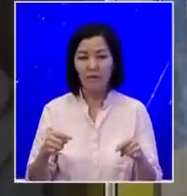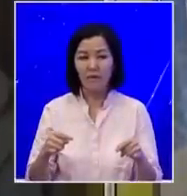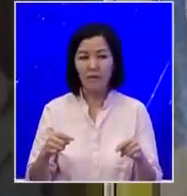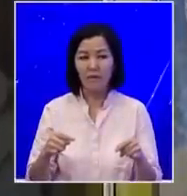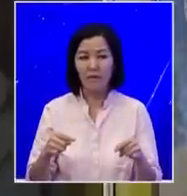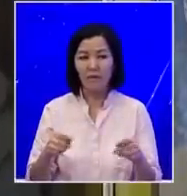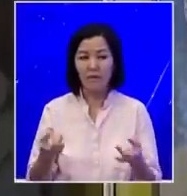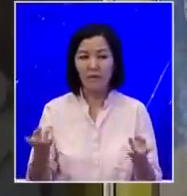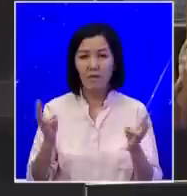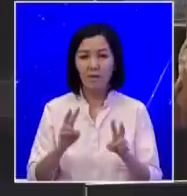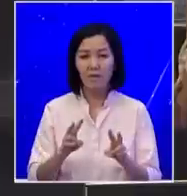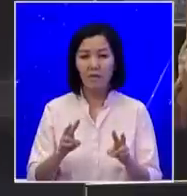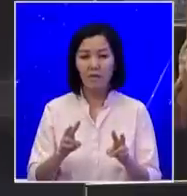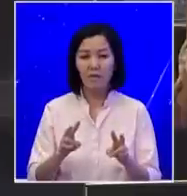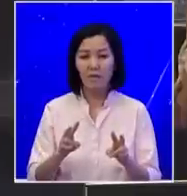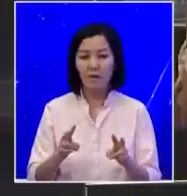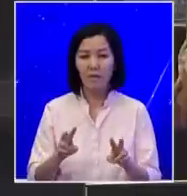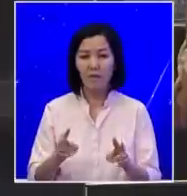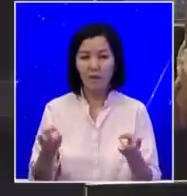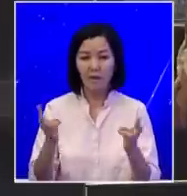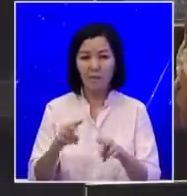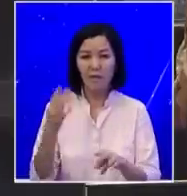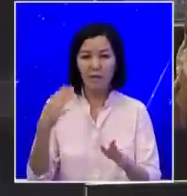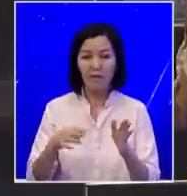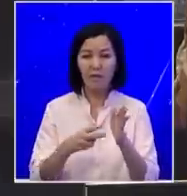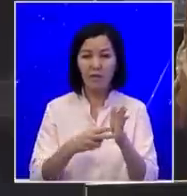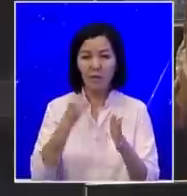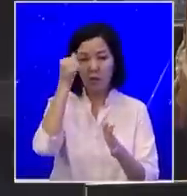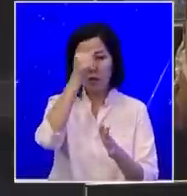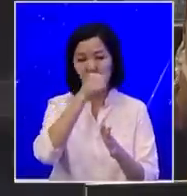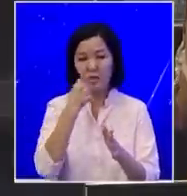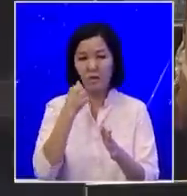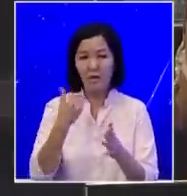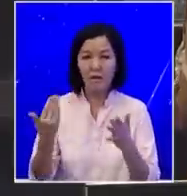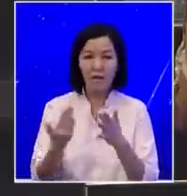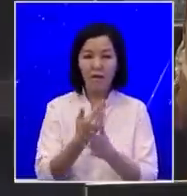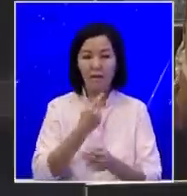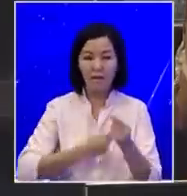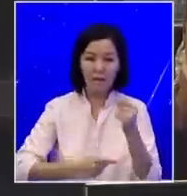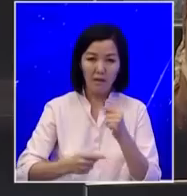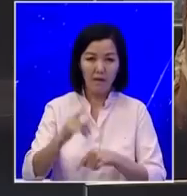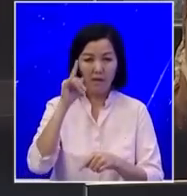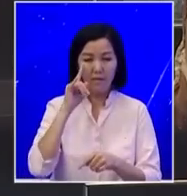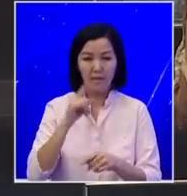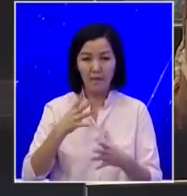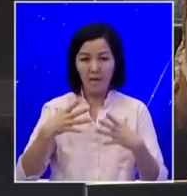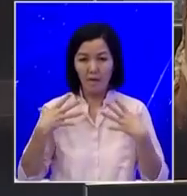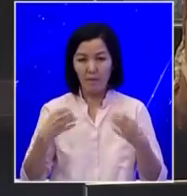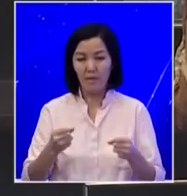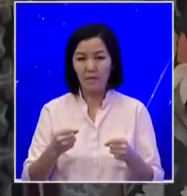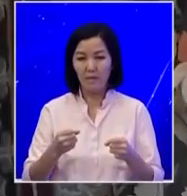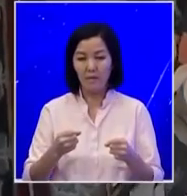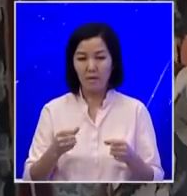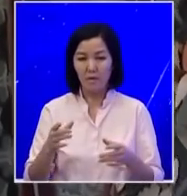қатып қалдық. Қатып қалдық. Сонымен 47-ші жылы қайттым мен. Аман есен сау